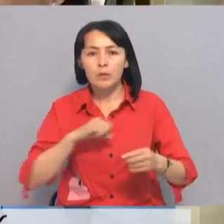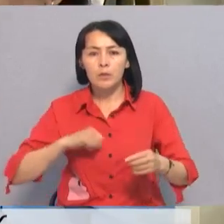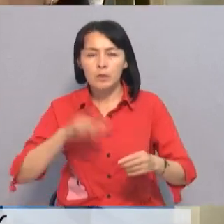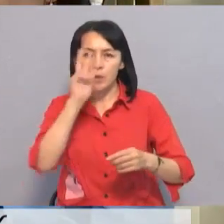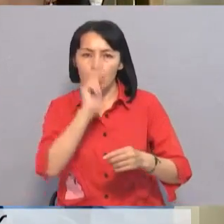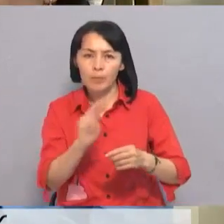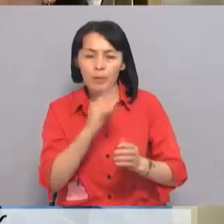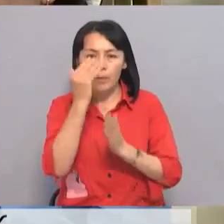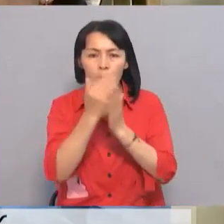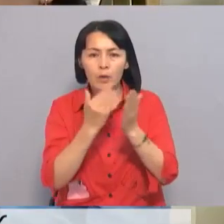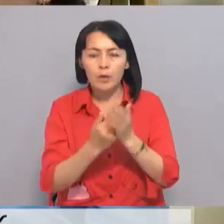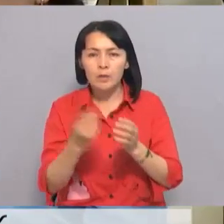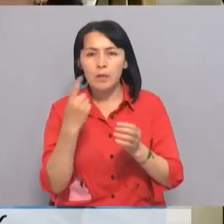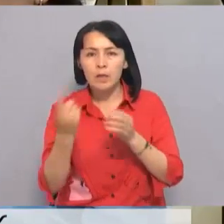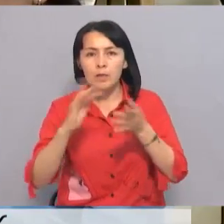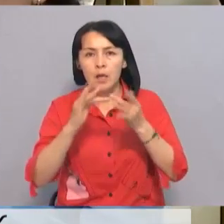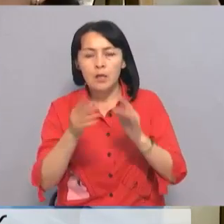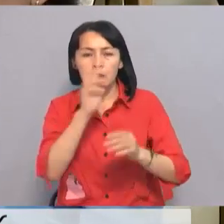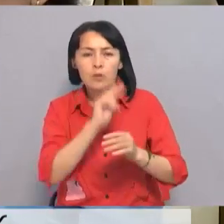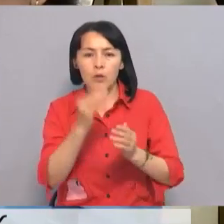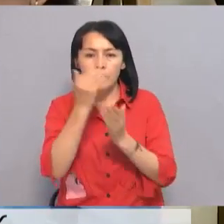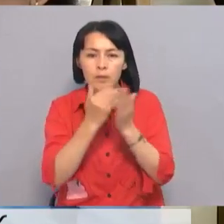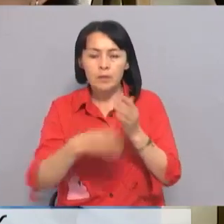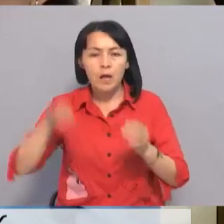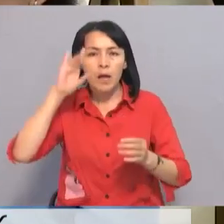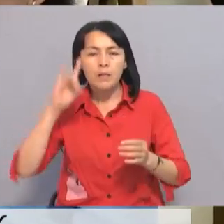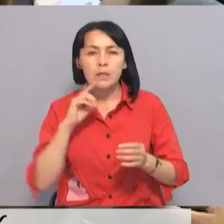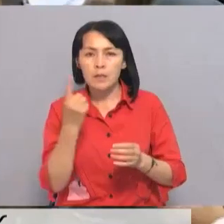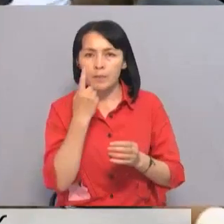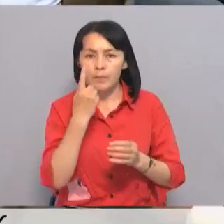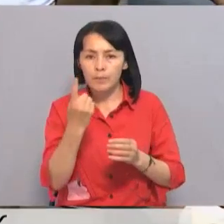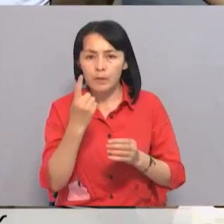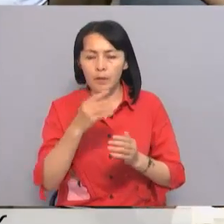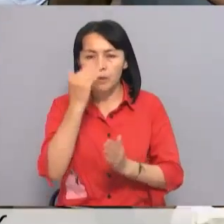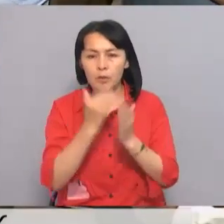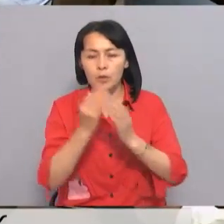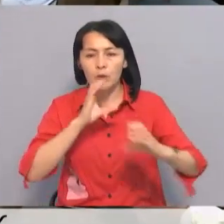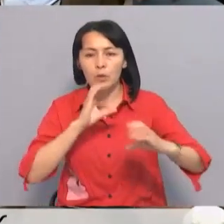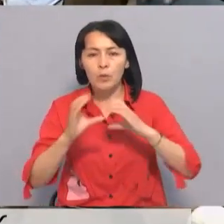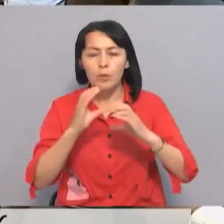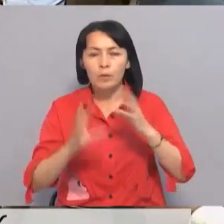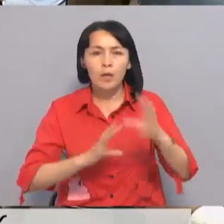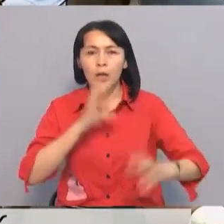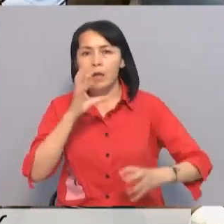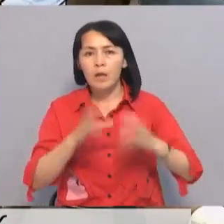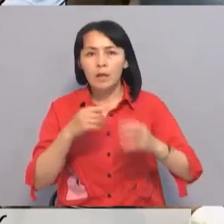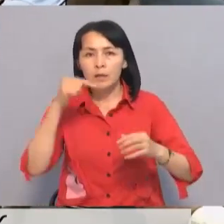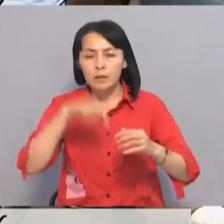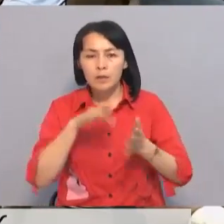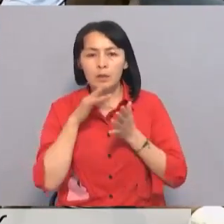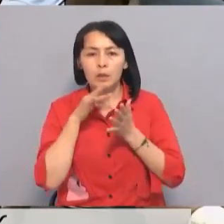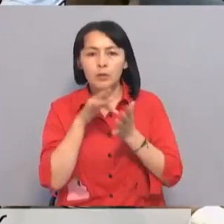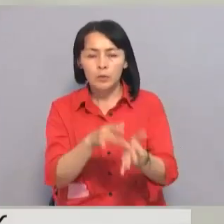беру бағдарламасына дуалды оқыту элементтерін енгізген Қазақстандағы жалғыз бейінді жоғары оқу орнына халықаралық және ішкі